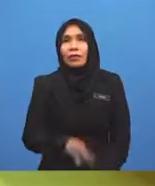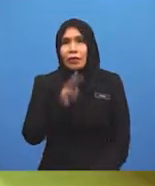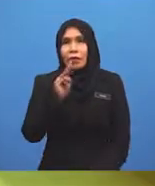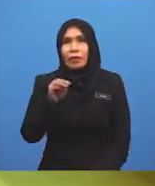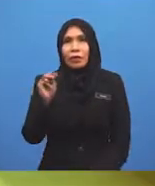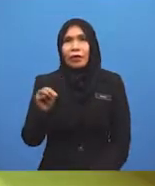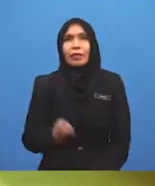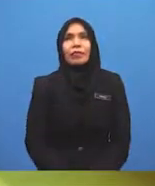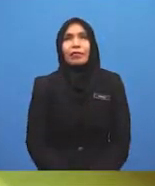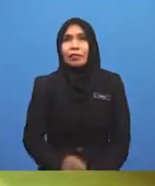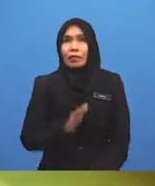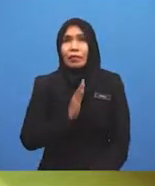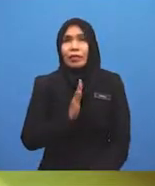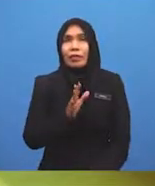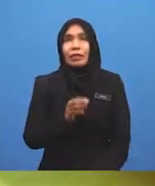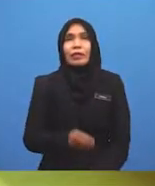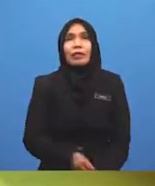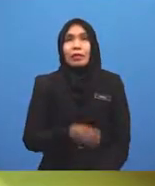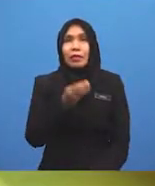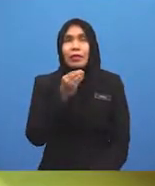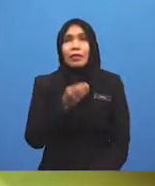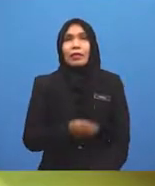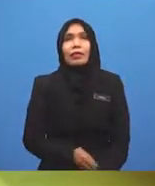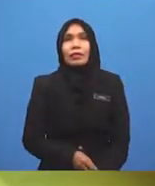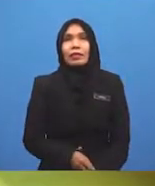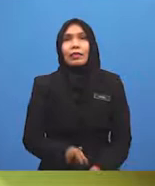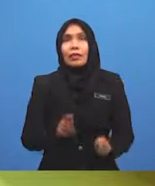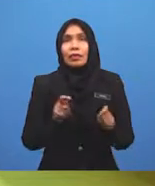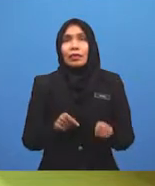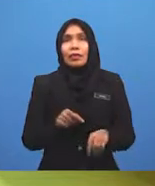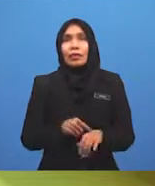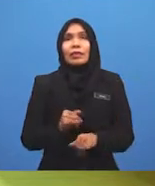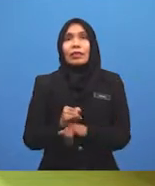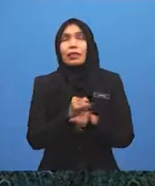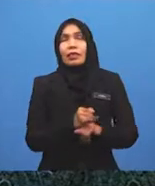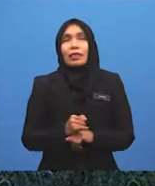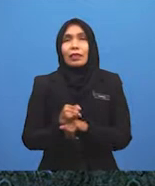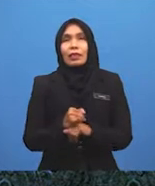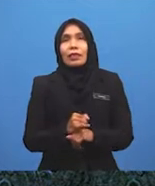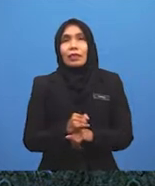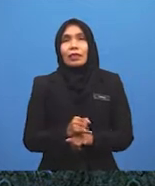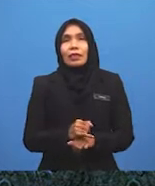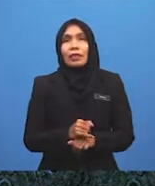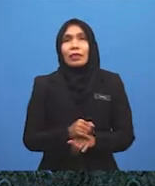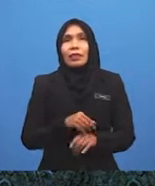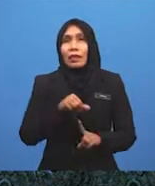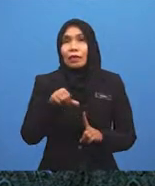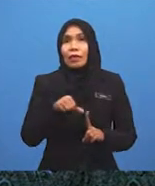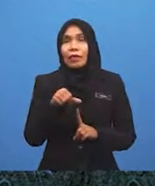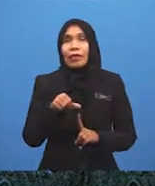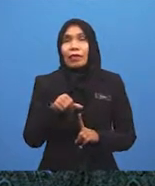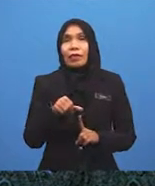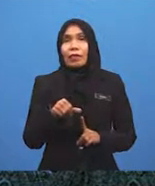Murid-murid, adab makan perlu dijaga apabila mengunjungi rumah jiran kita.